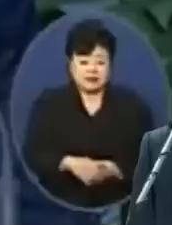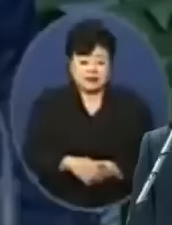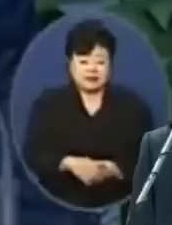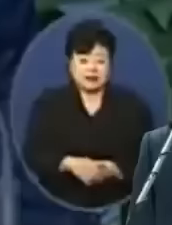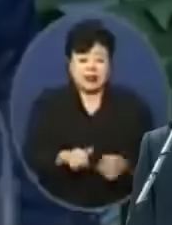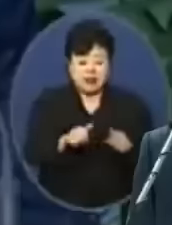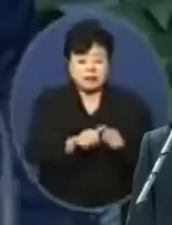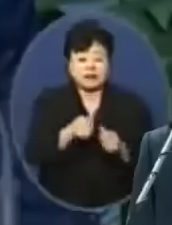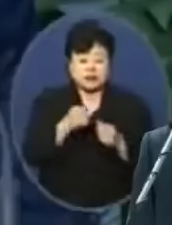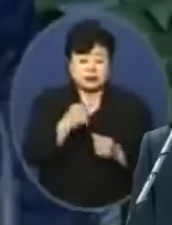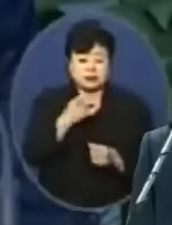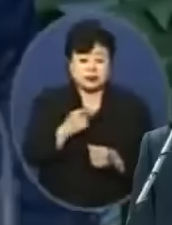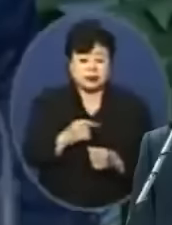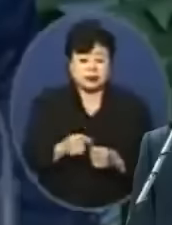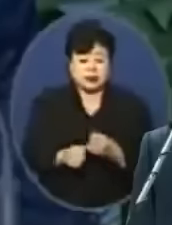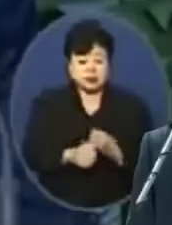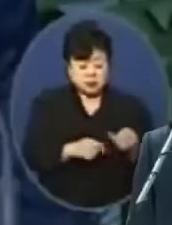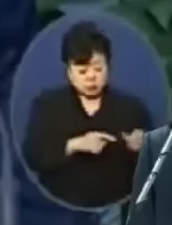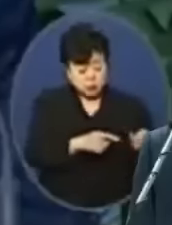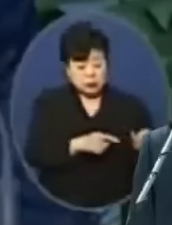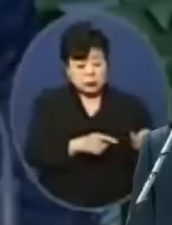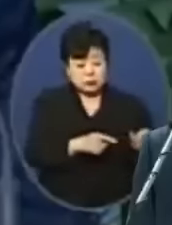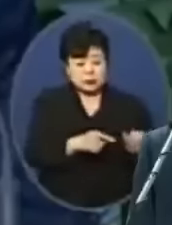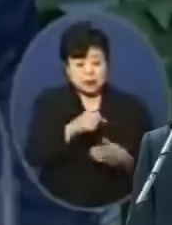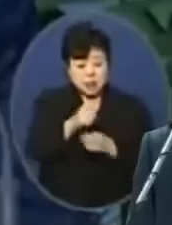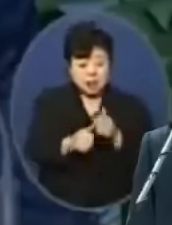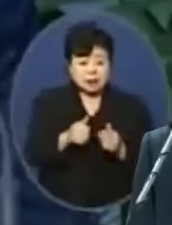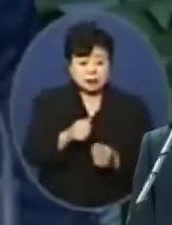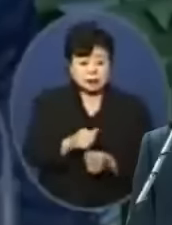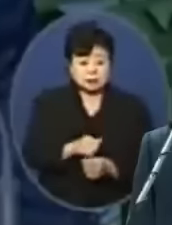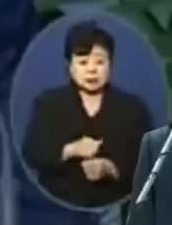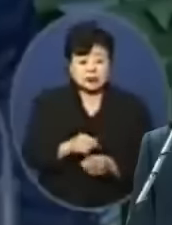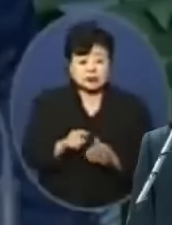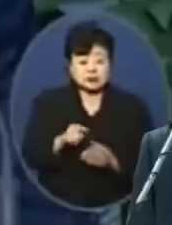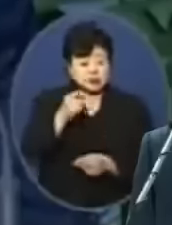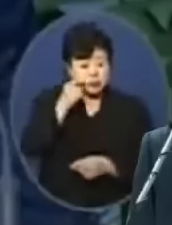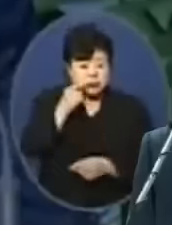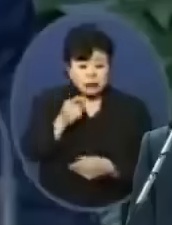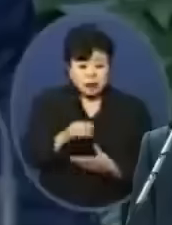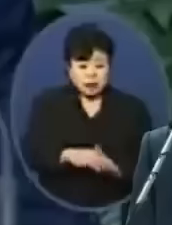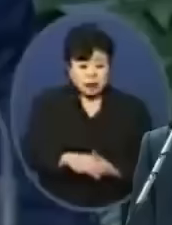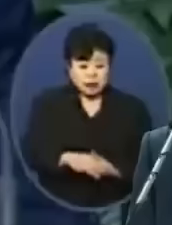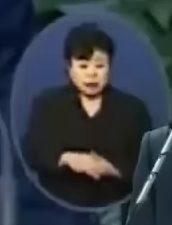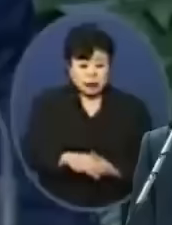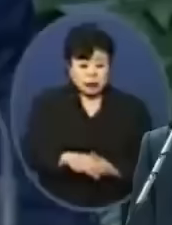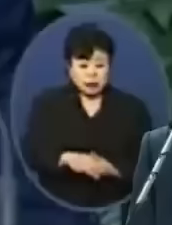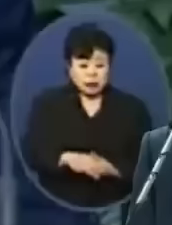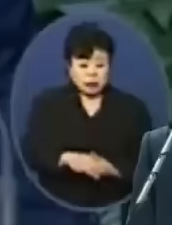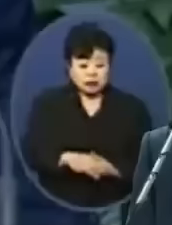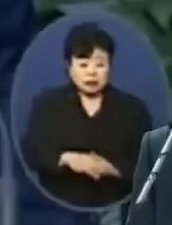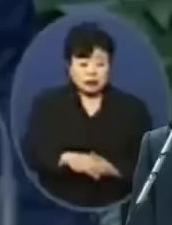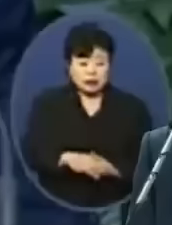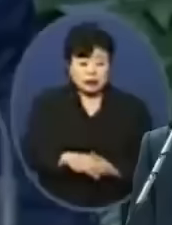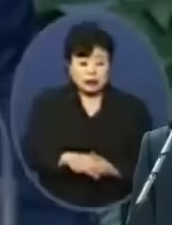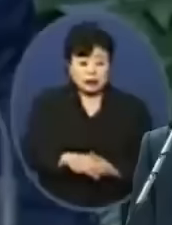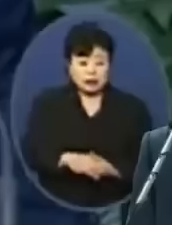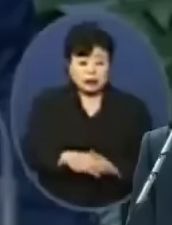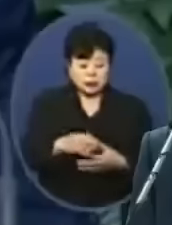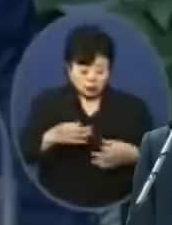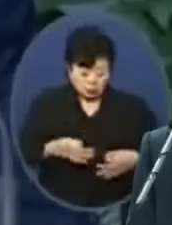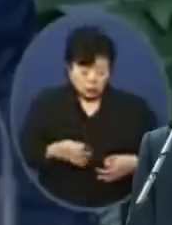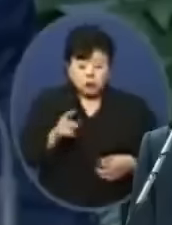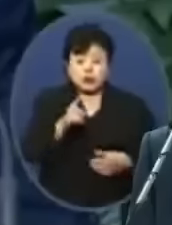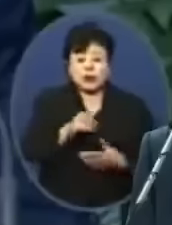같이 계시지요. 사모님은 나는 하나님도 잘 못 믿습니다. 그러니 이래가지고 내가